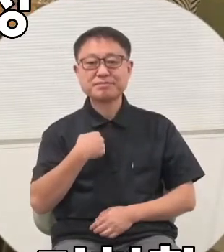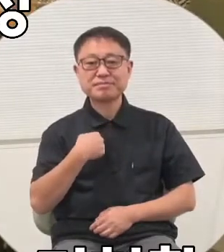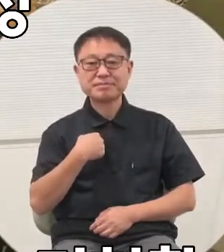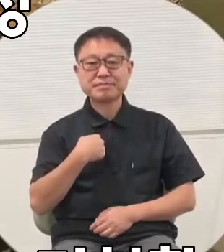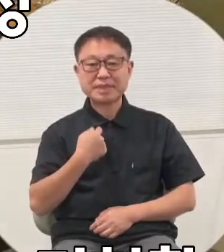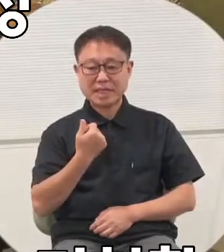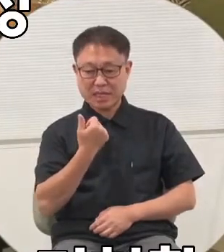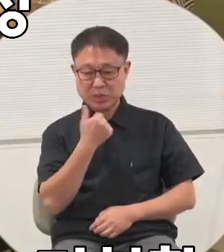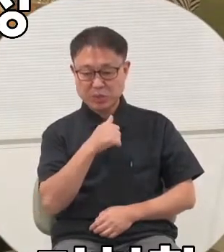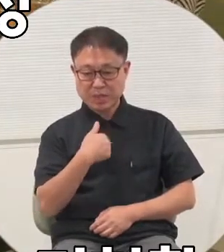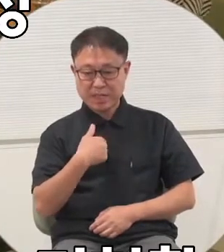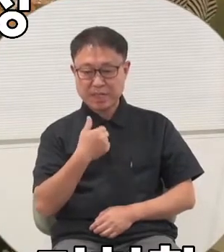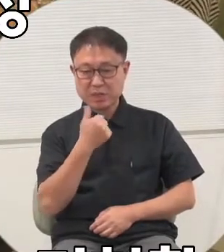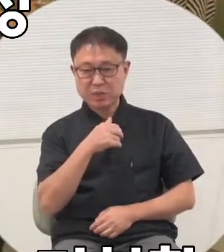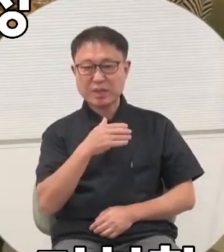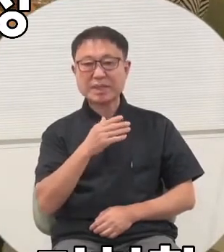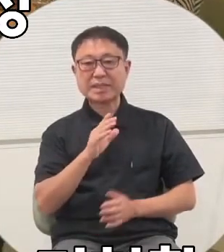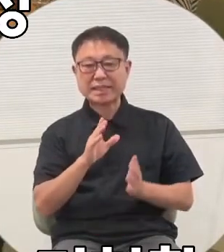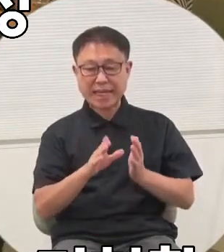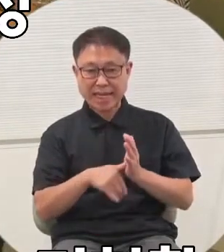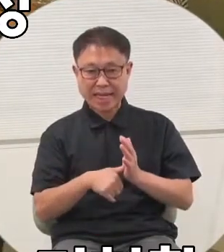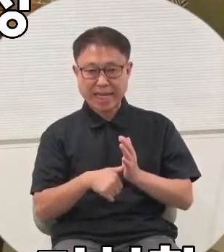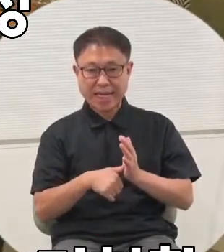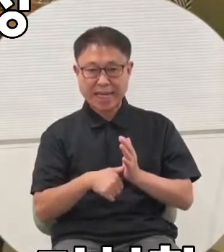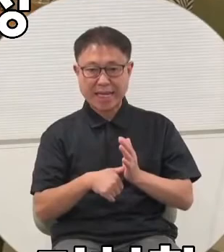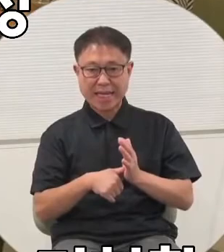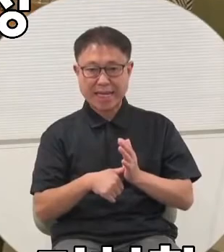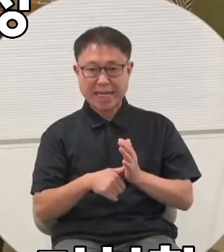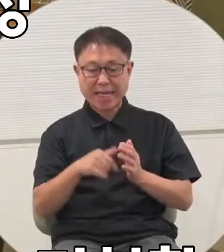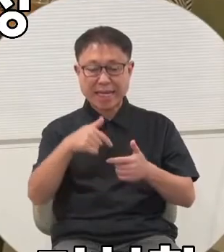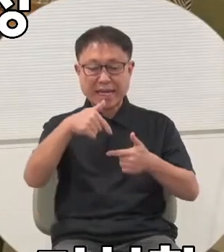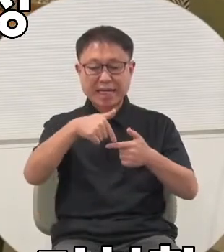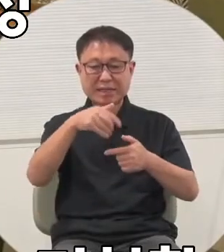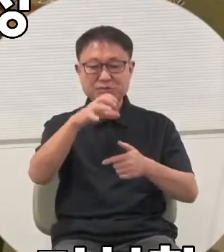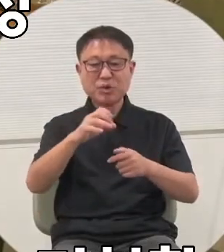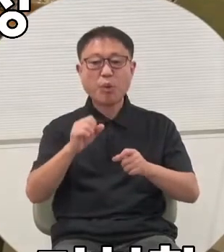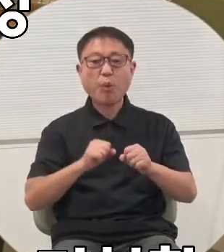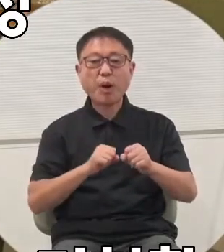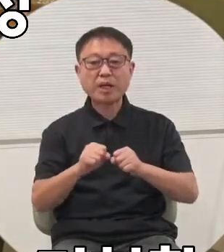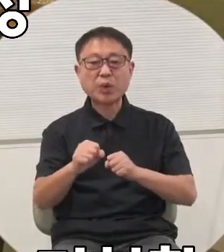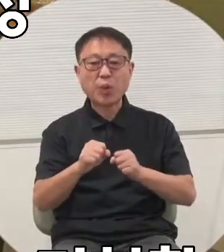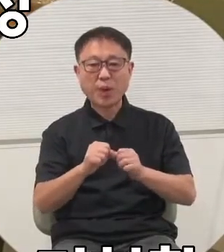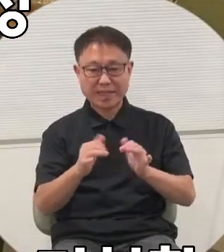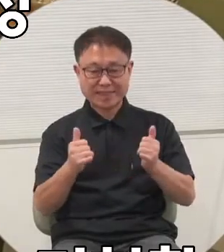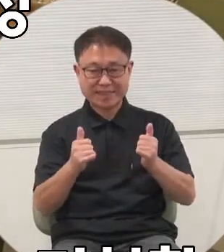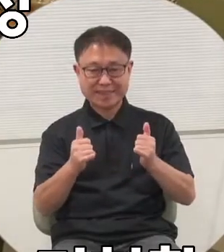자신을 소개할 때 제 자신을 소개할 때 강남구에서 활동을 한다. 그러니까